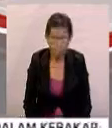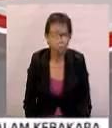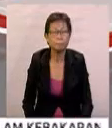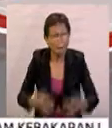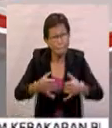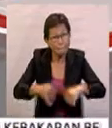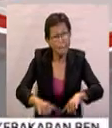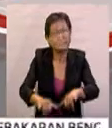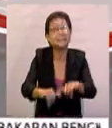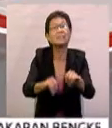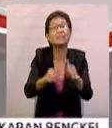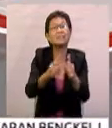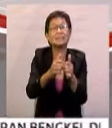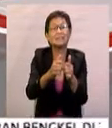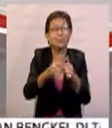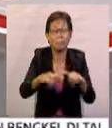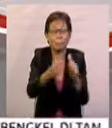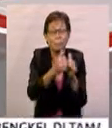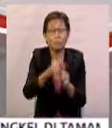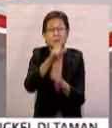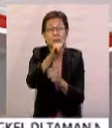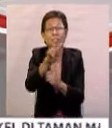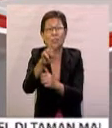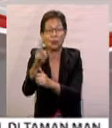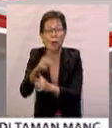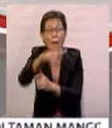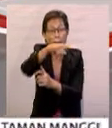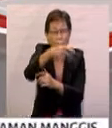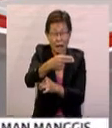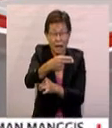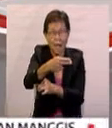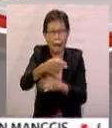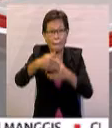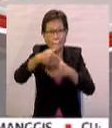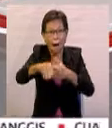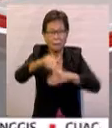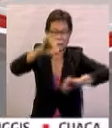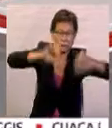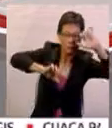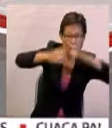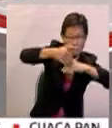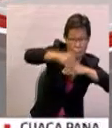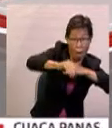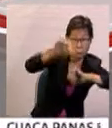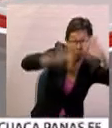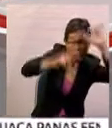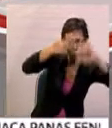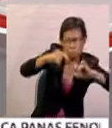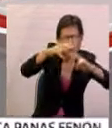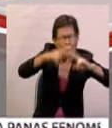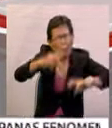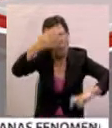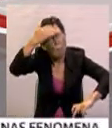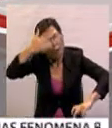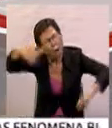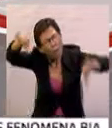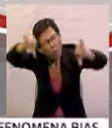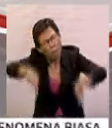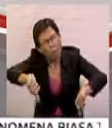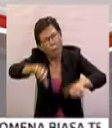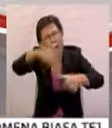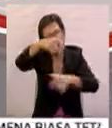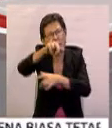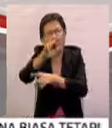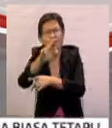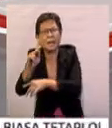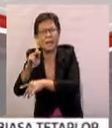Masih bersama N8. Pakatan Harapan PH akan membuat pasca nilai atau postmortem untuk mengkaji punca kekalahan dalam pilihan raya